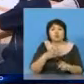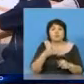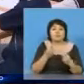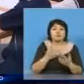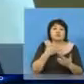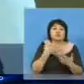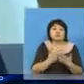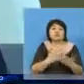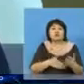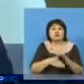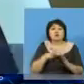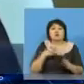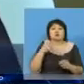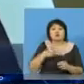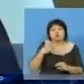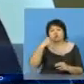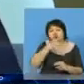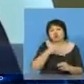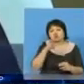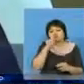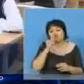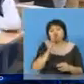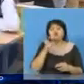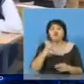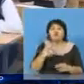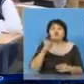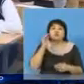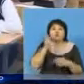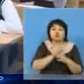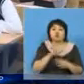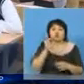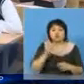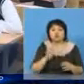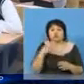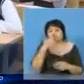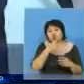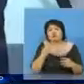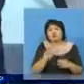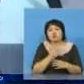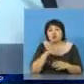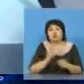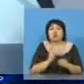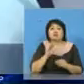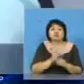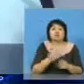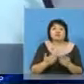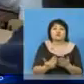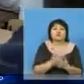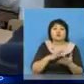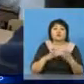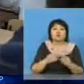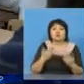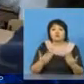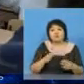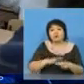материалдық ынталандыру. 2020 жылы жалақы 25%-ға өсіп, 4 жыл ішінде 2 есе артады. Жаңа жүйе бойынша